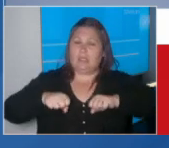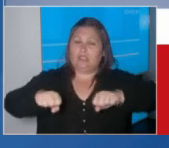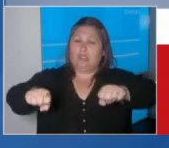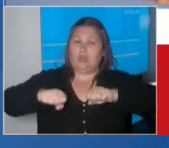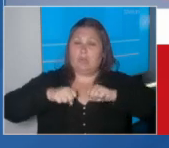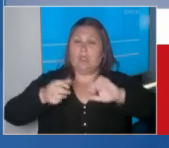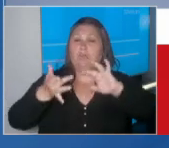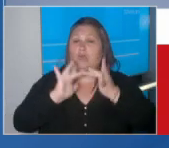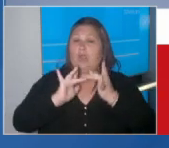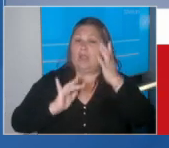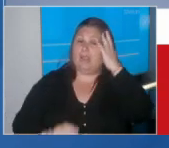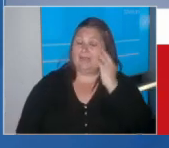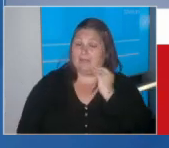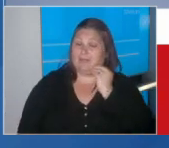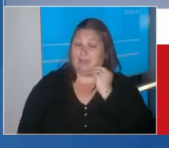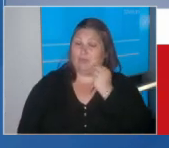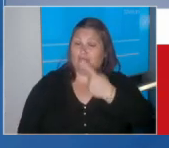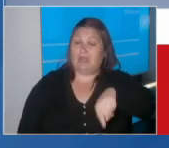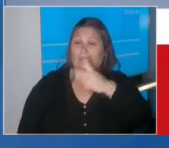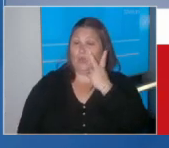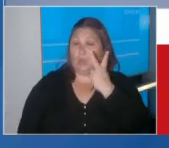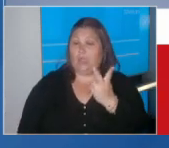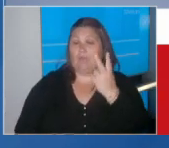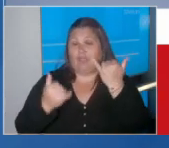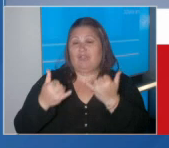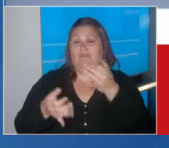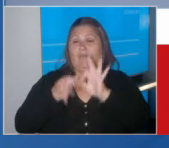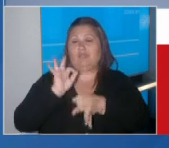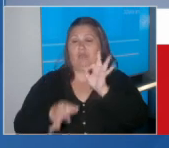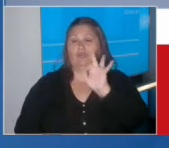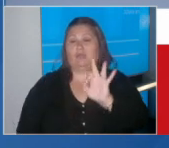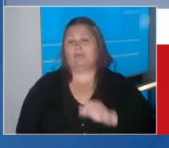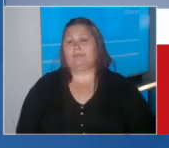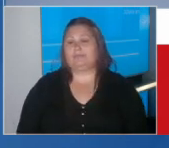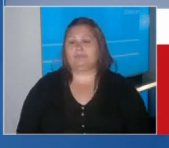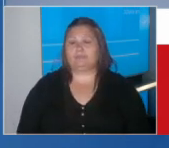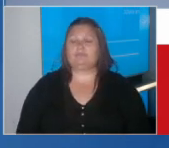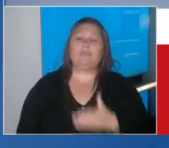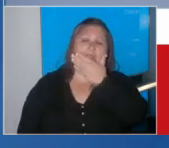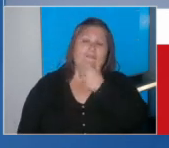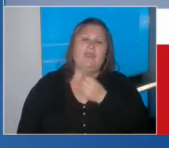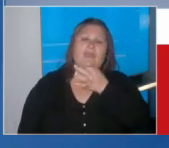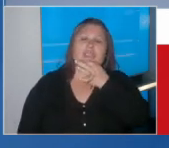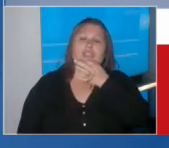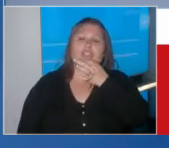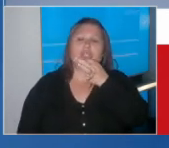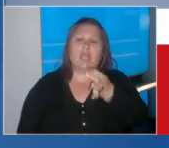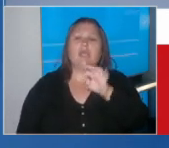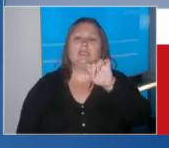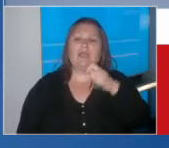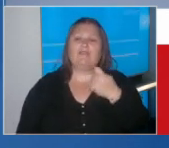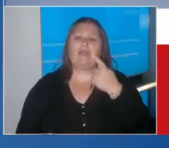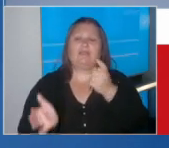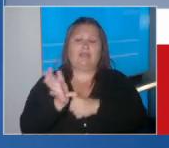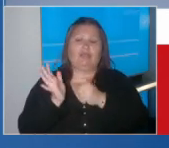מול הנהנתנות למעשה שאנחנו נחשפים אליה במשפט שלו? יפה, שאלה שאני דווקא נדרשתי